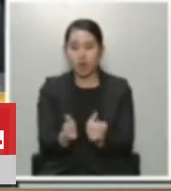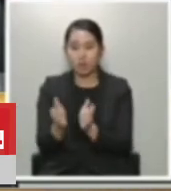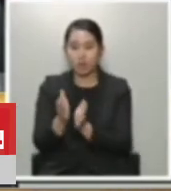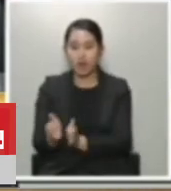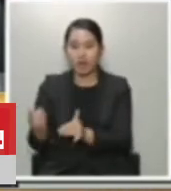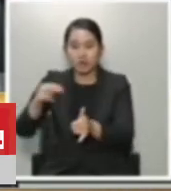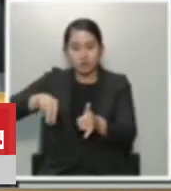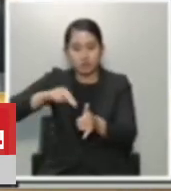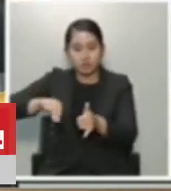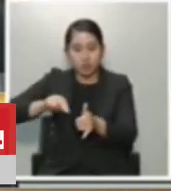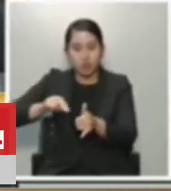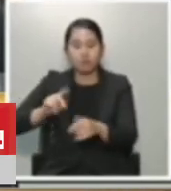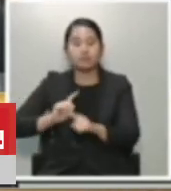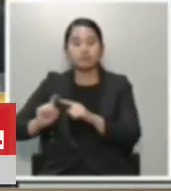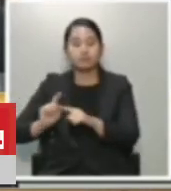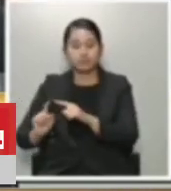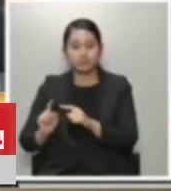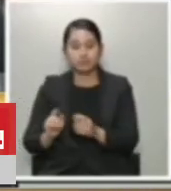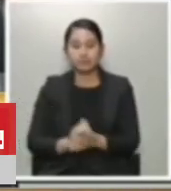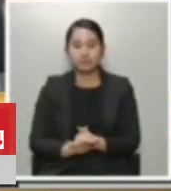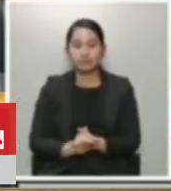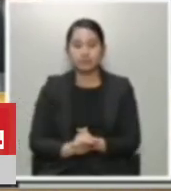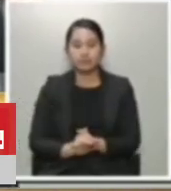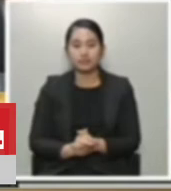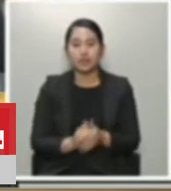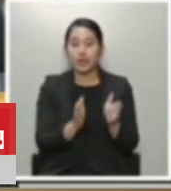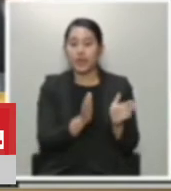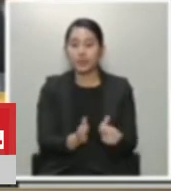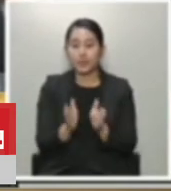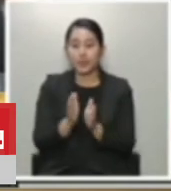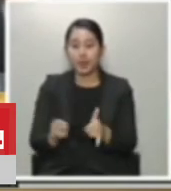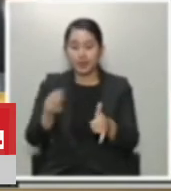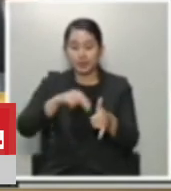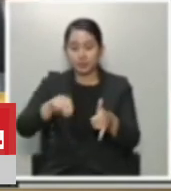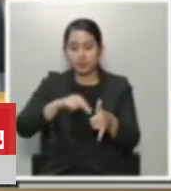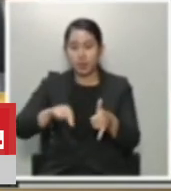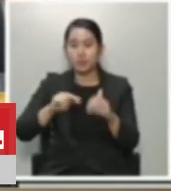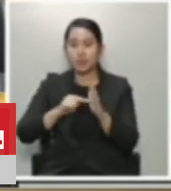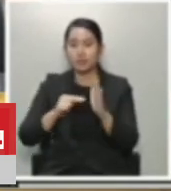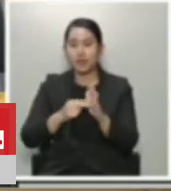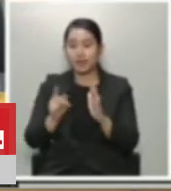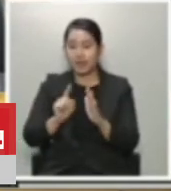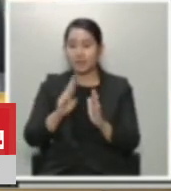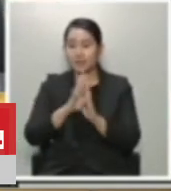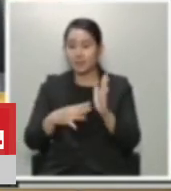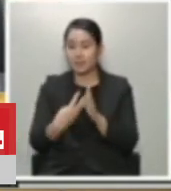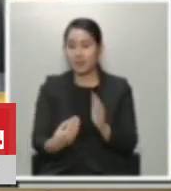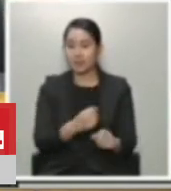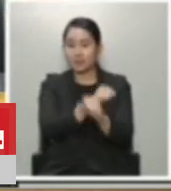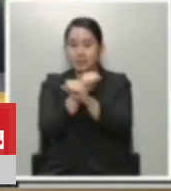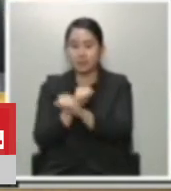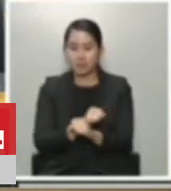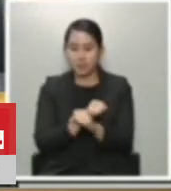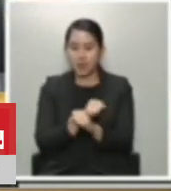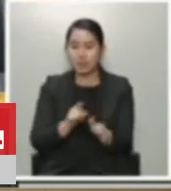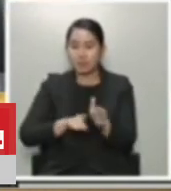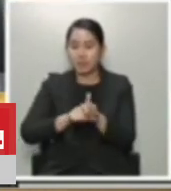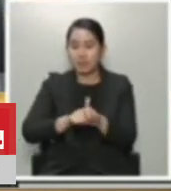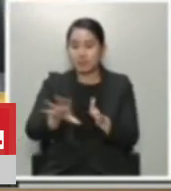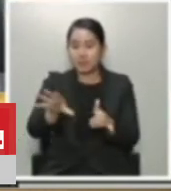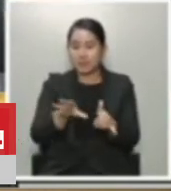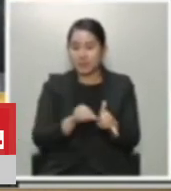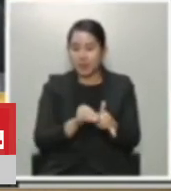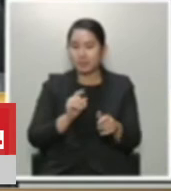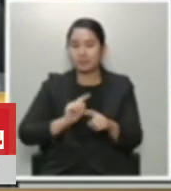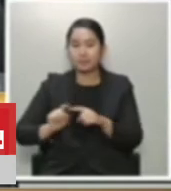จสอบนะครับเพื่อที่จะเข้าสู่กระบวนการในการเรียกว่ามาตรการในการป้องกันไม่ให้โรคต่างๆนั้นแพร่กระจายไป